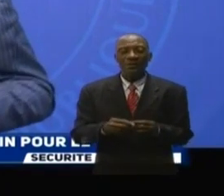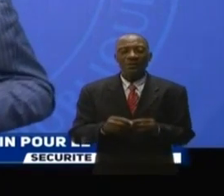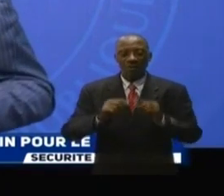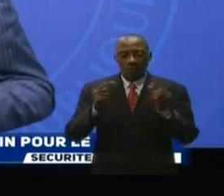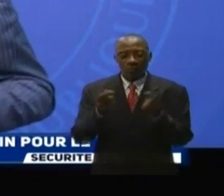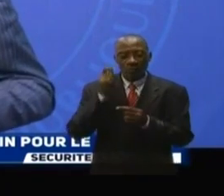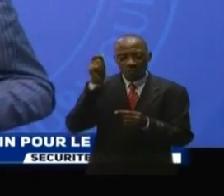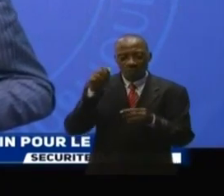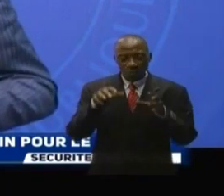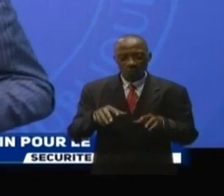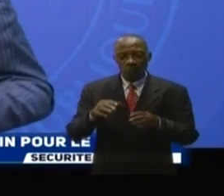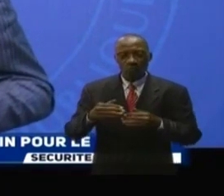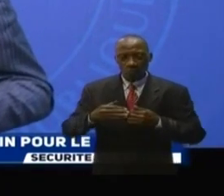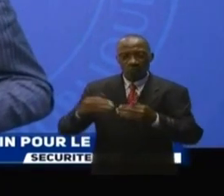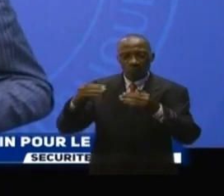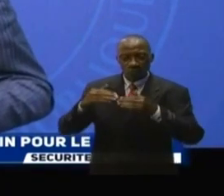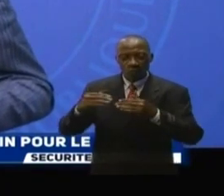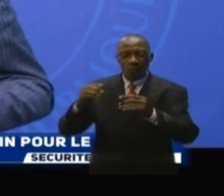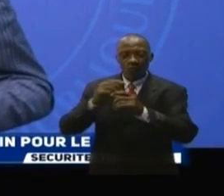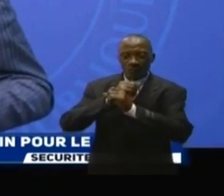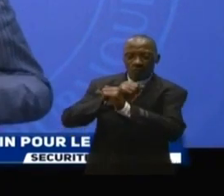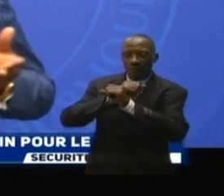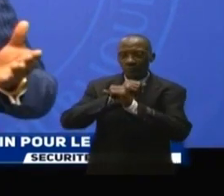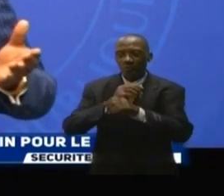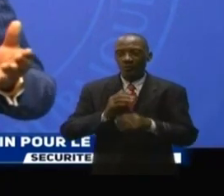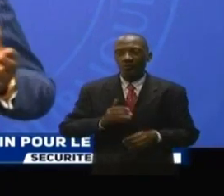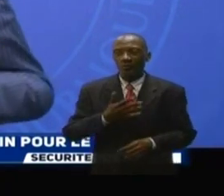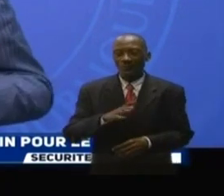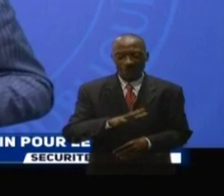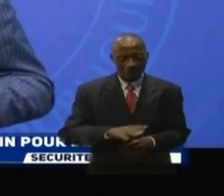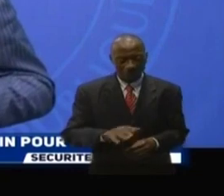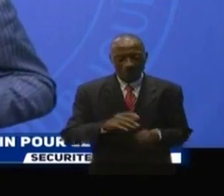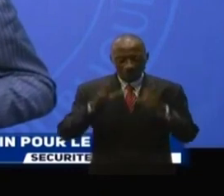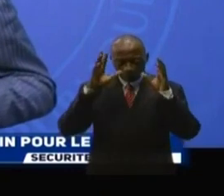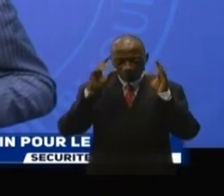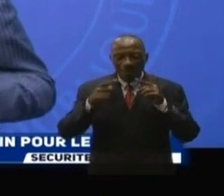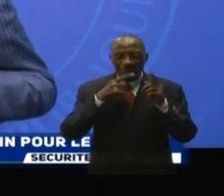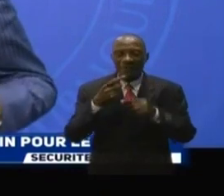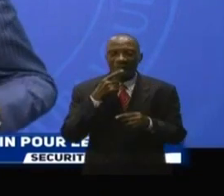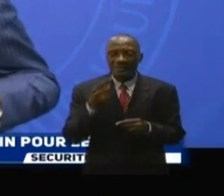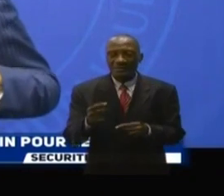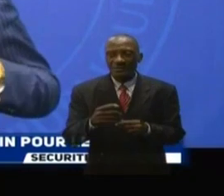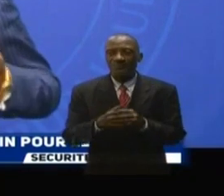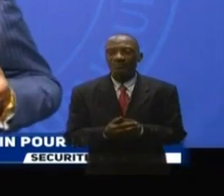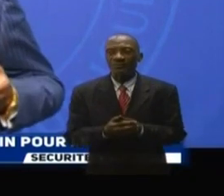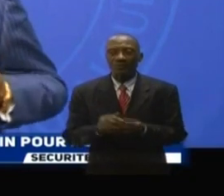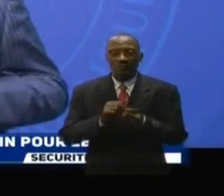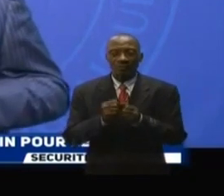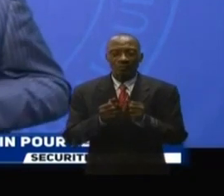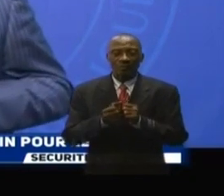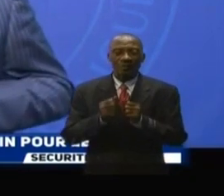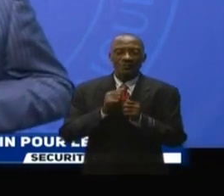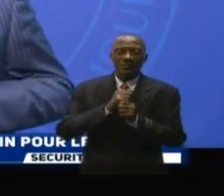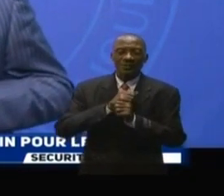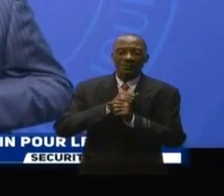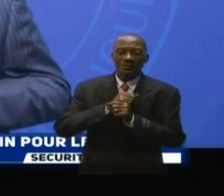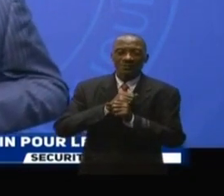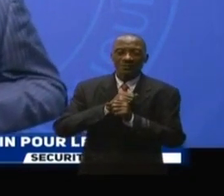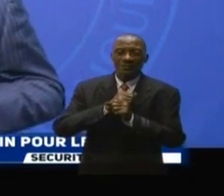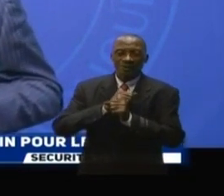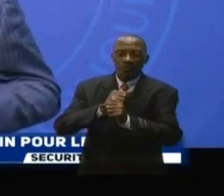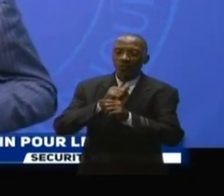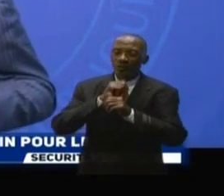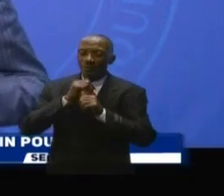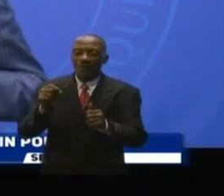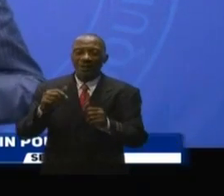nos populations et de leurs biens. En effet, le climat d'insécurité qui prévaut dans certains espaces de notre